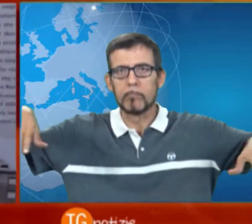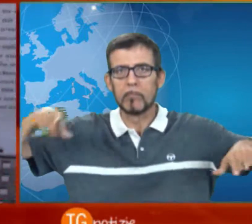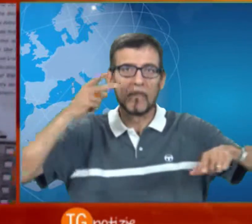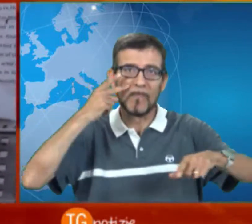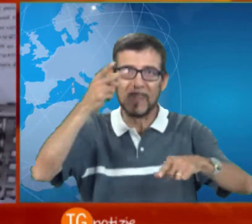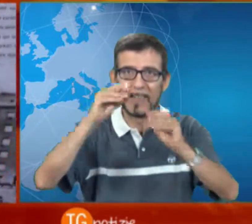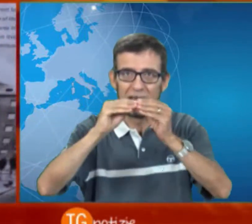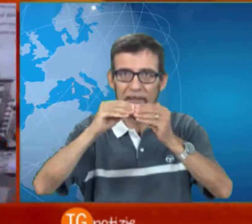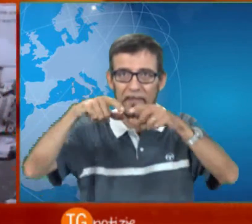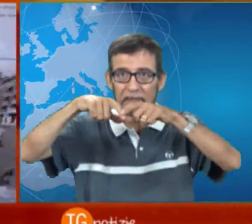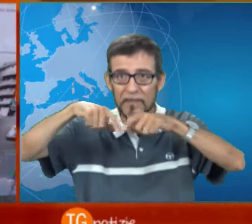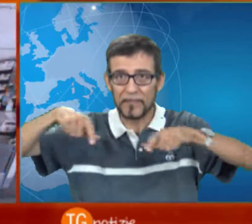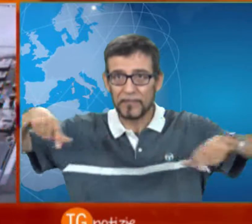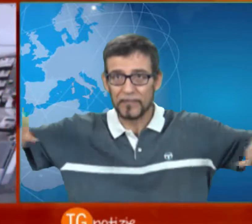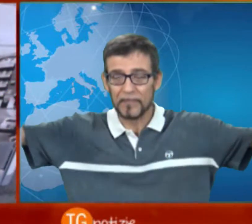naturalmente con